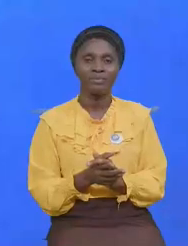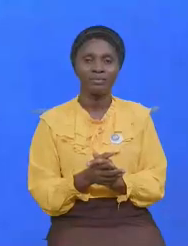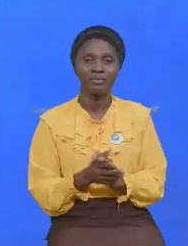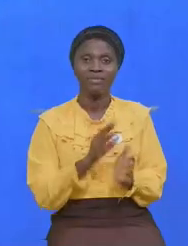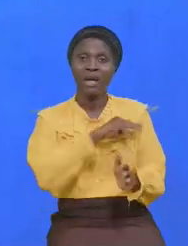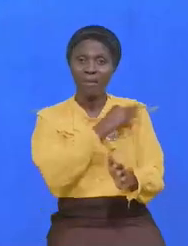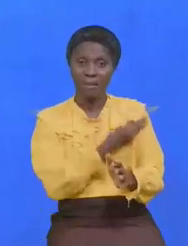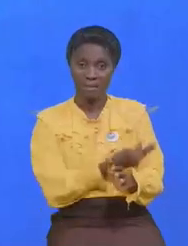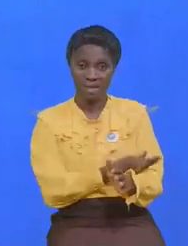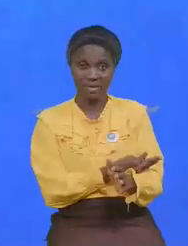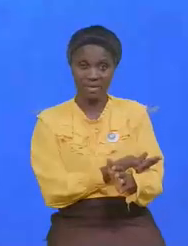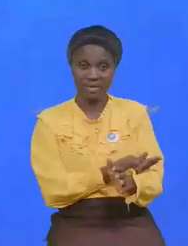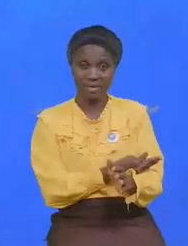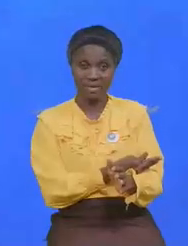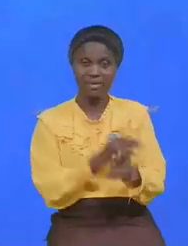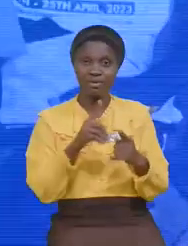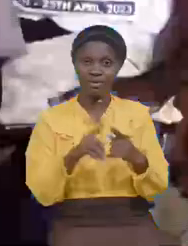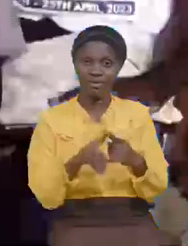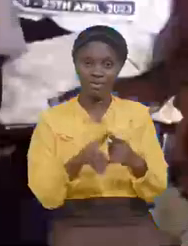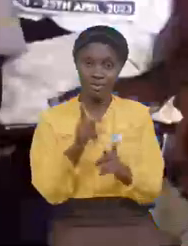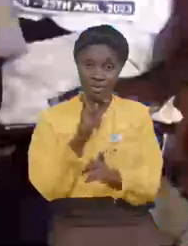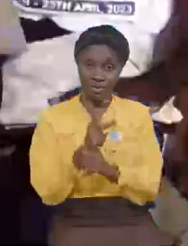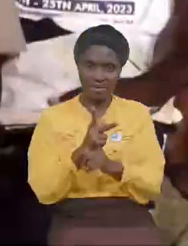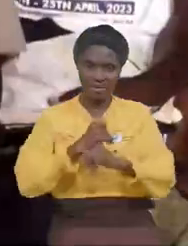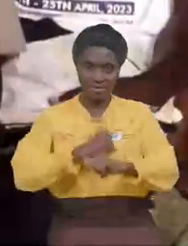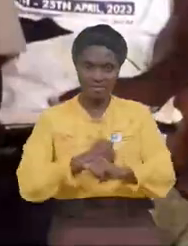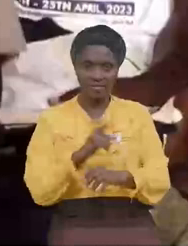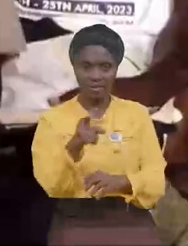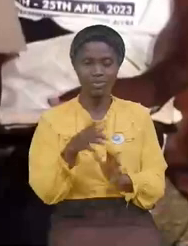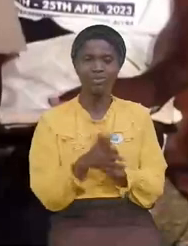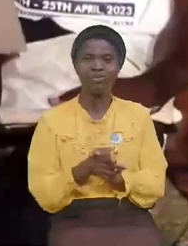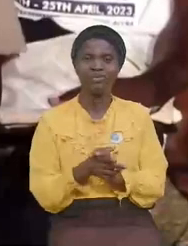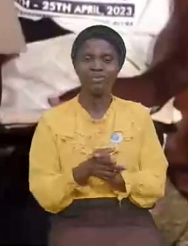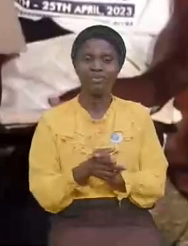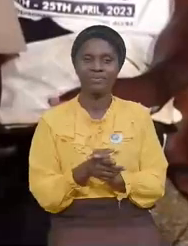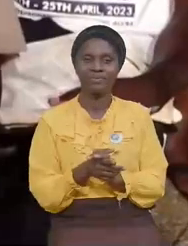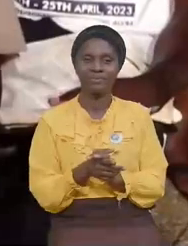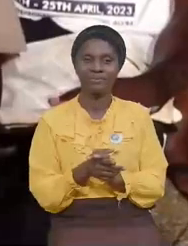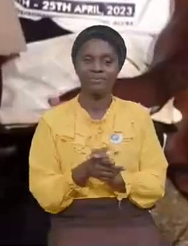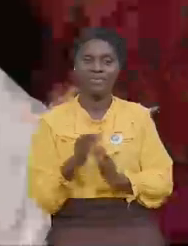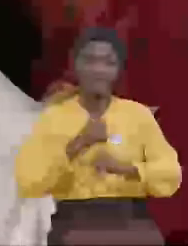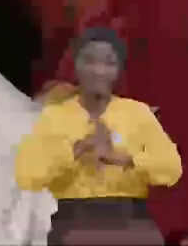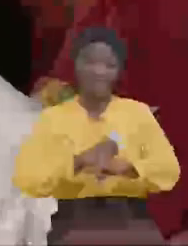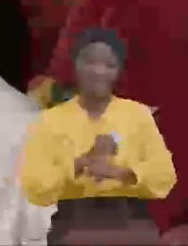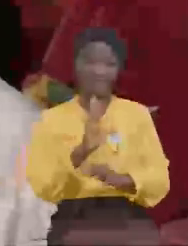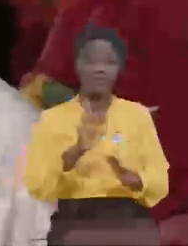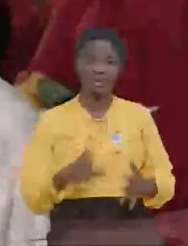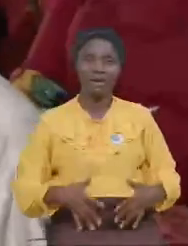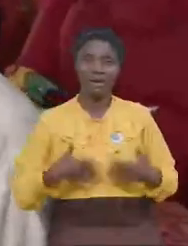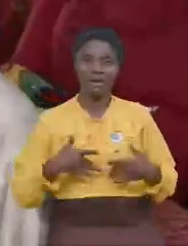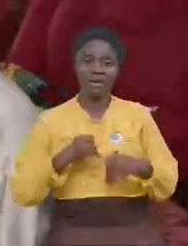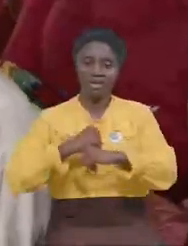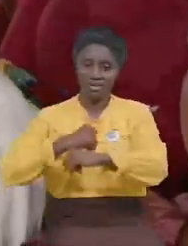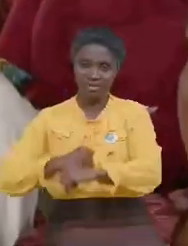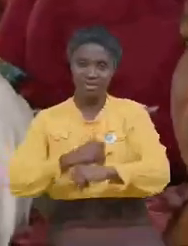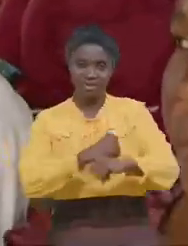Puissant pour te sécuriser, pour sécuriser ta vie, pour